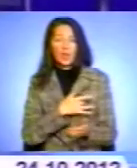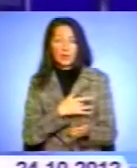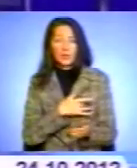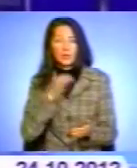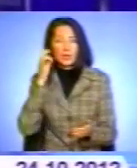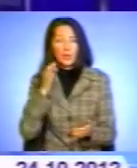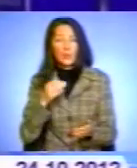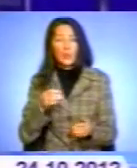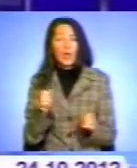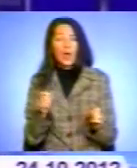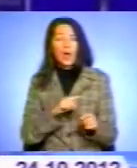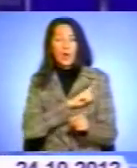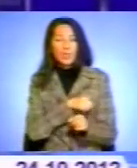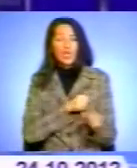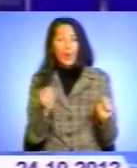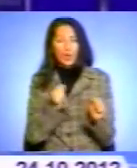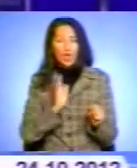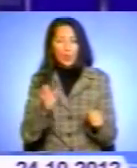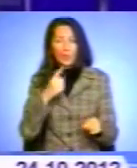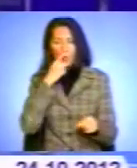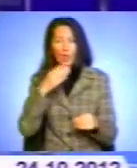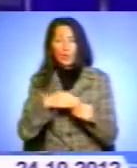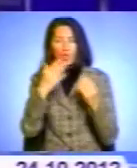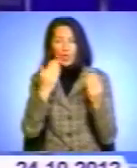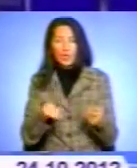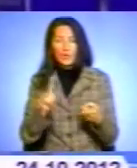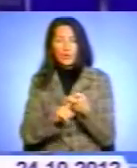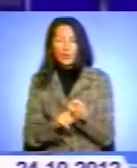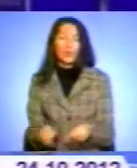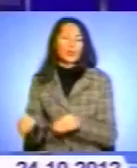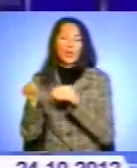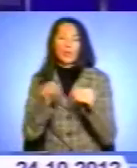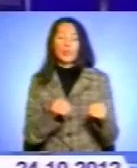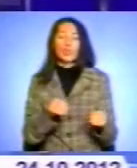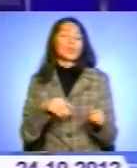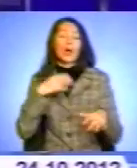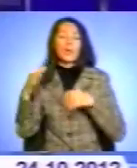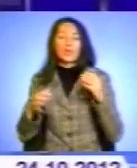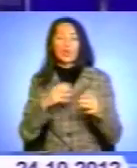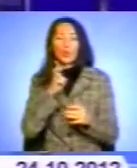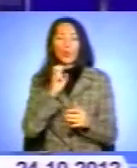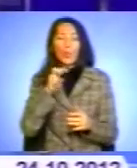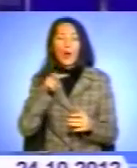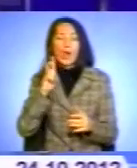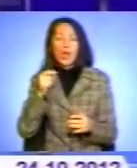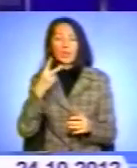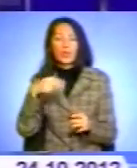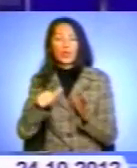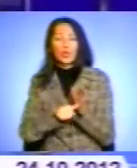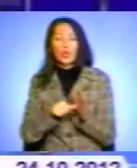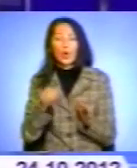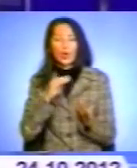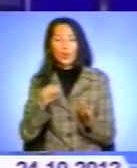Істотне похолодання очікується у найближчі дні. У зв'язку з переміщенням циклону з Балкан 26 жовтня на Тернопільщині